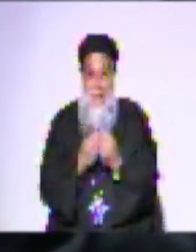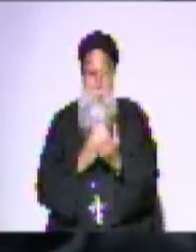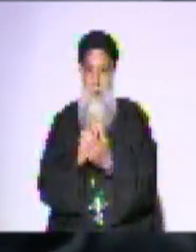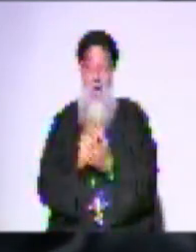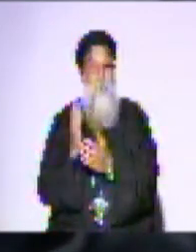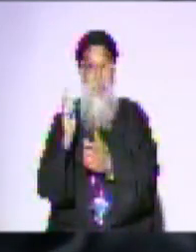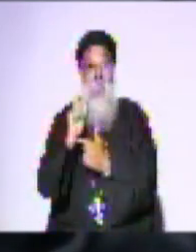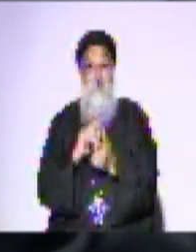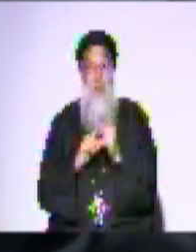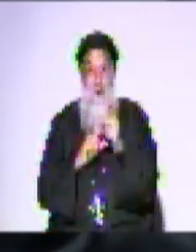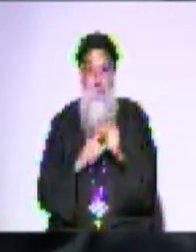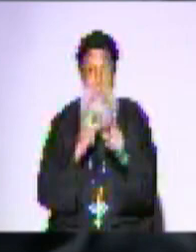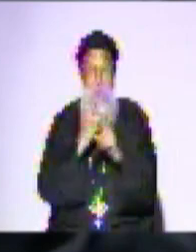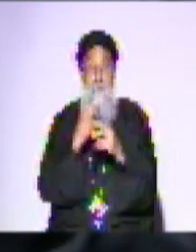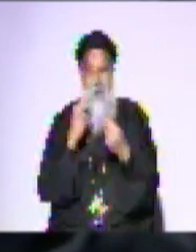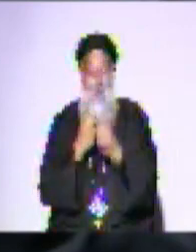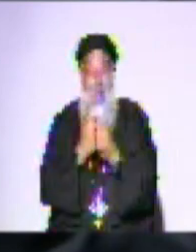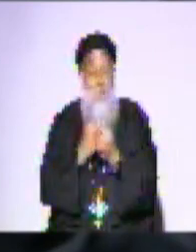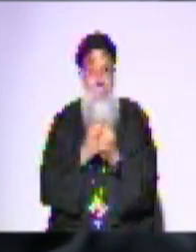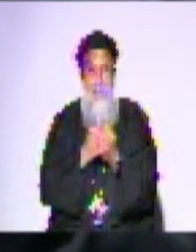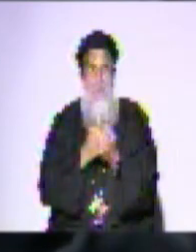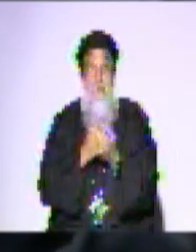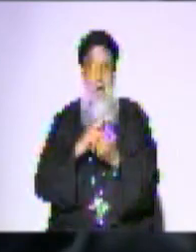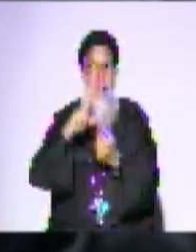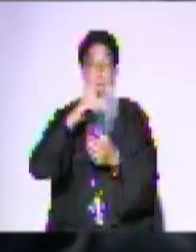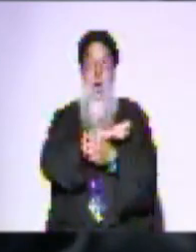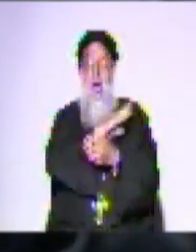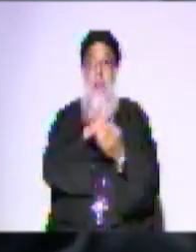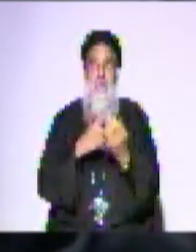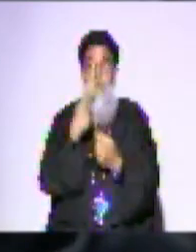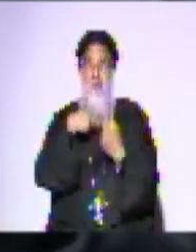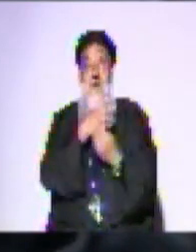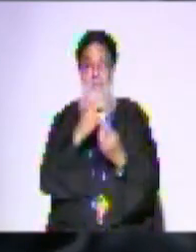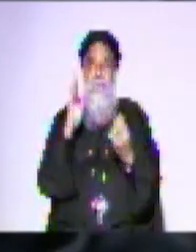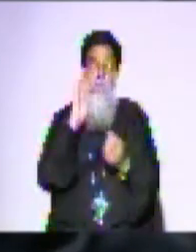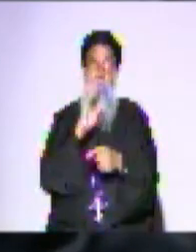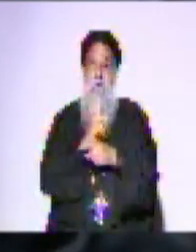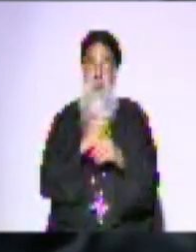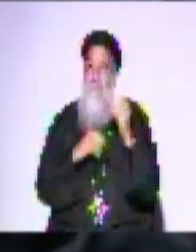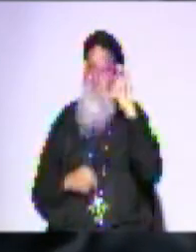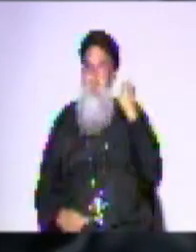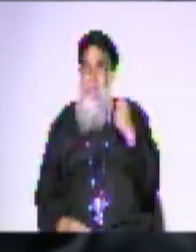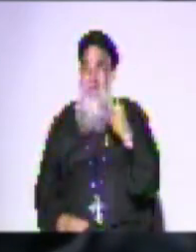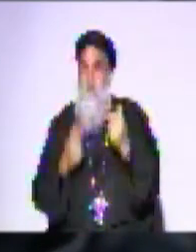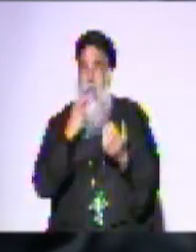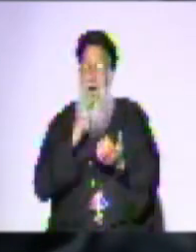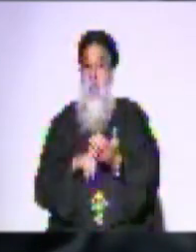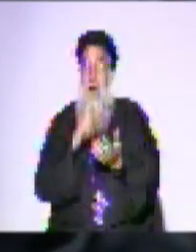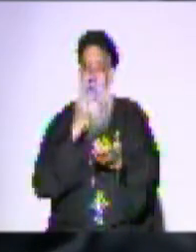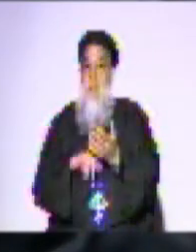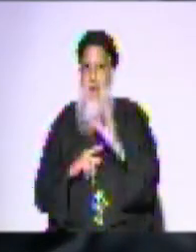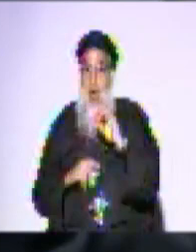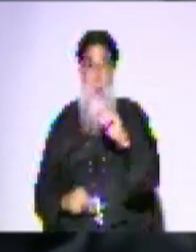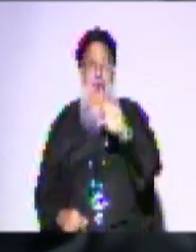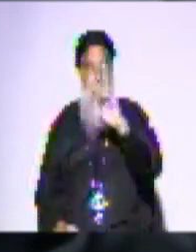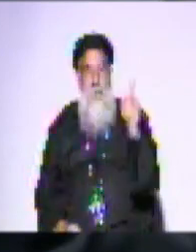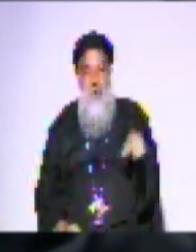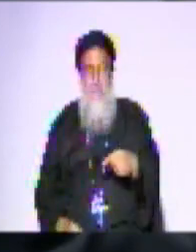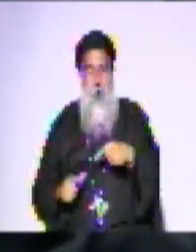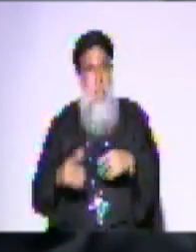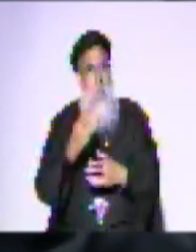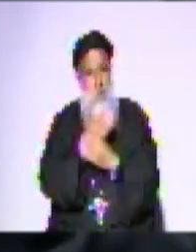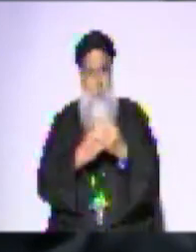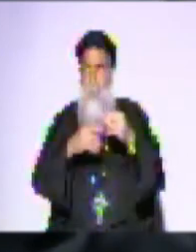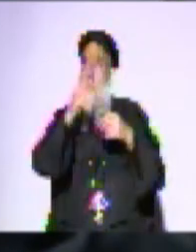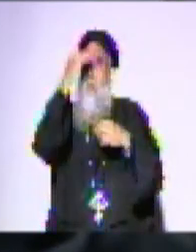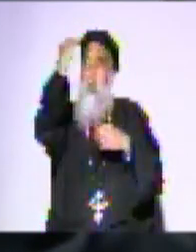الإيمان والمعمودية. وحتى لما نيكوديموس ما فهمش الآية اللي قالها السيد المسيح، الحق الحق أقول لك إن كان أحد لا يولد